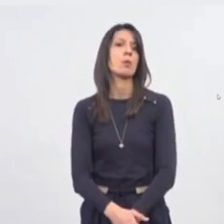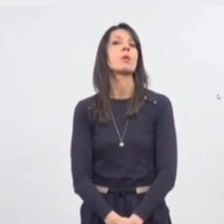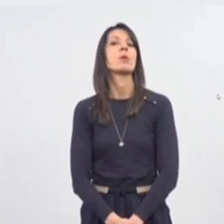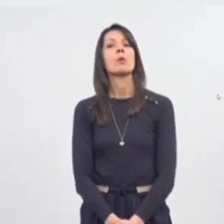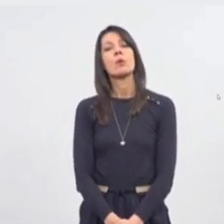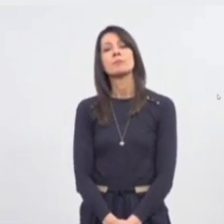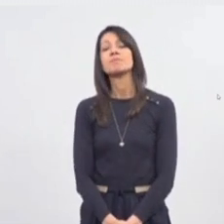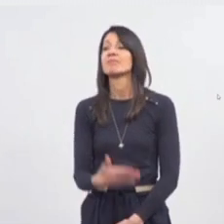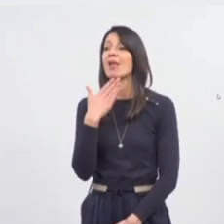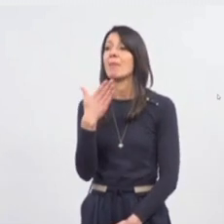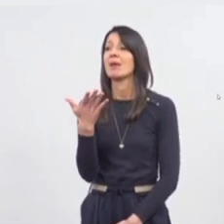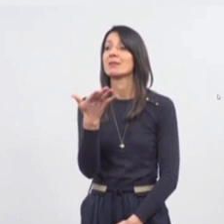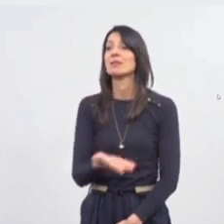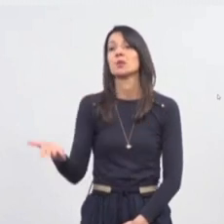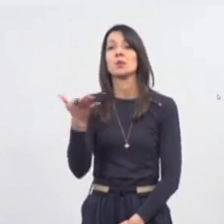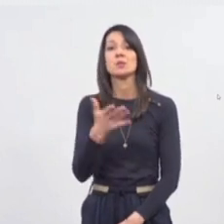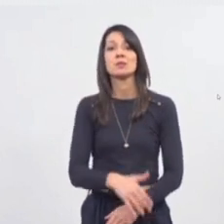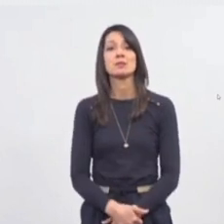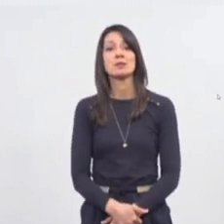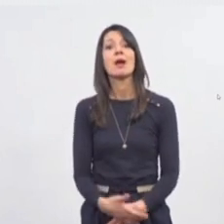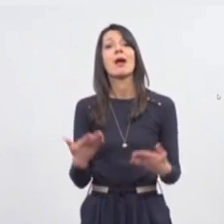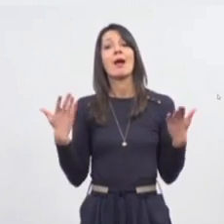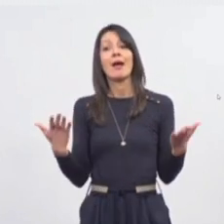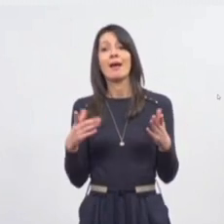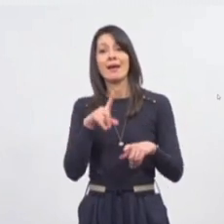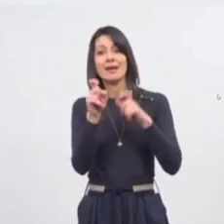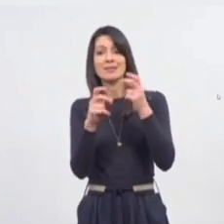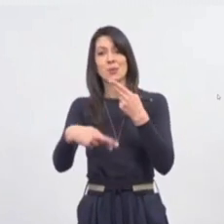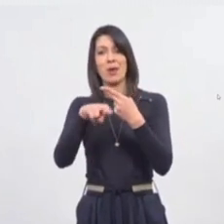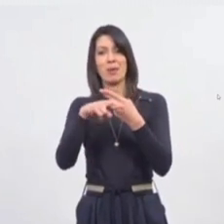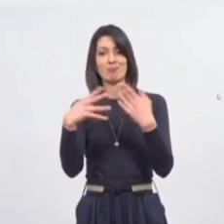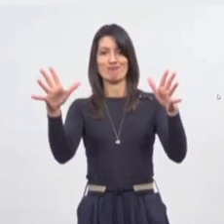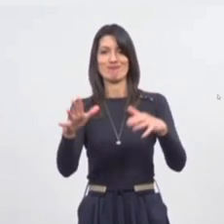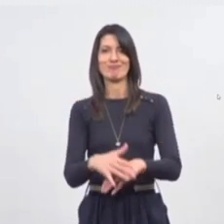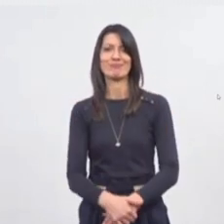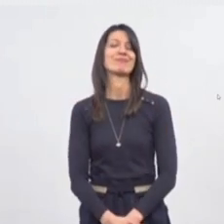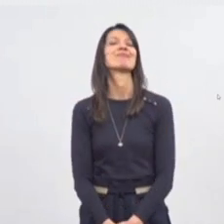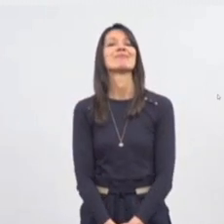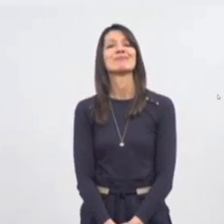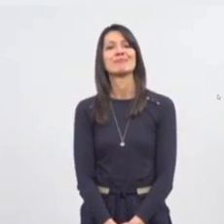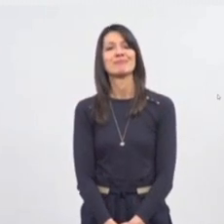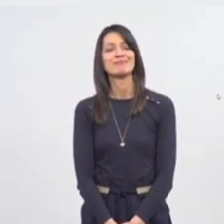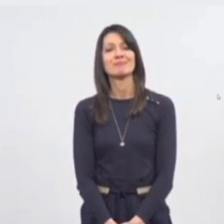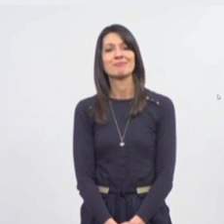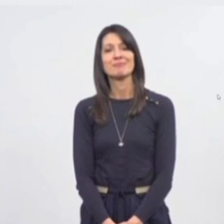Merci à tous. Nous allons mettre fin à cette session de questions-réponses. Voilà.